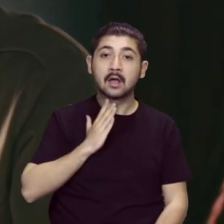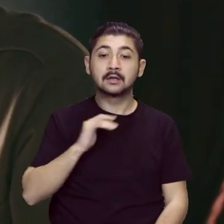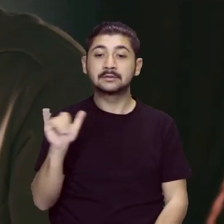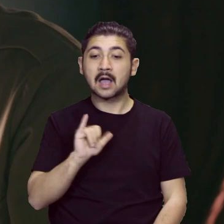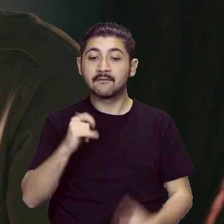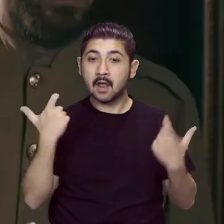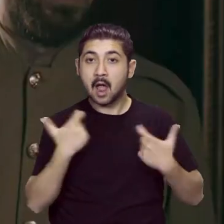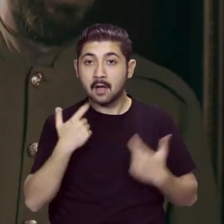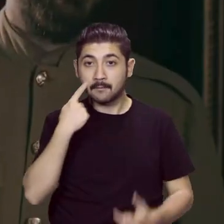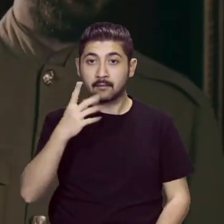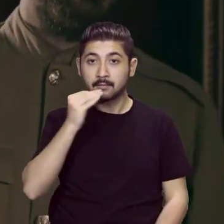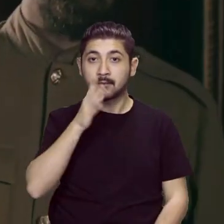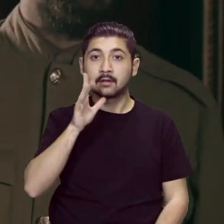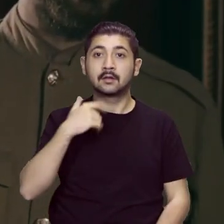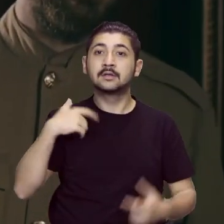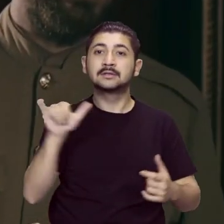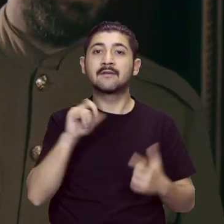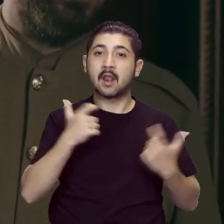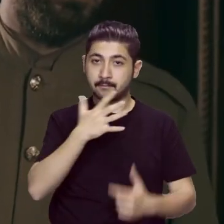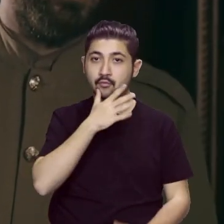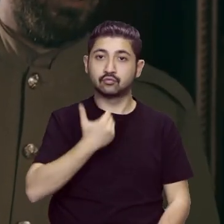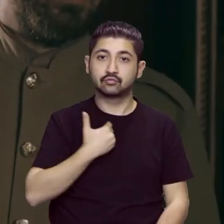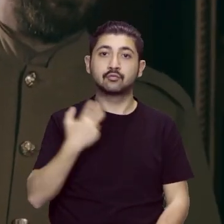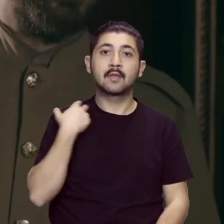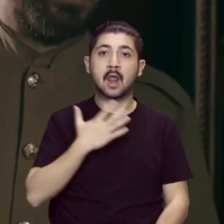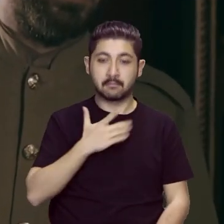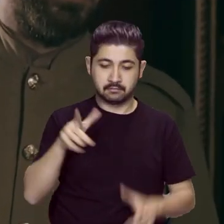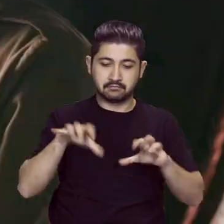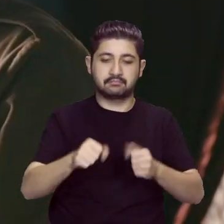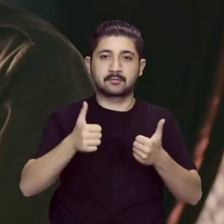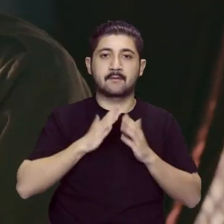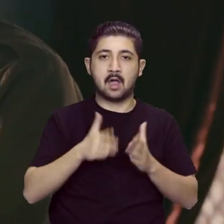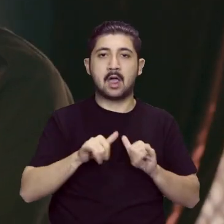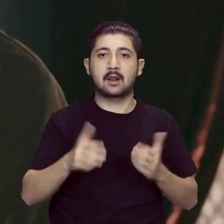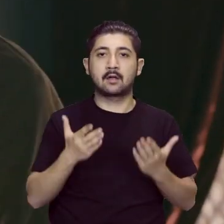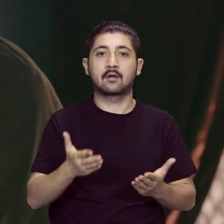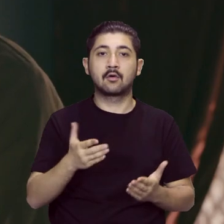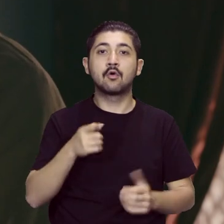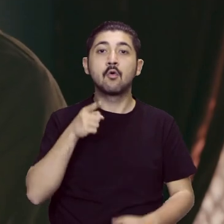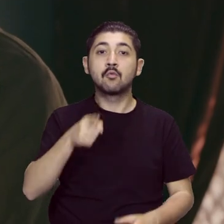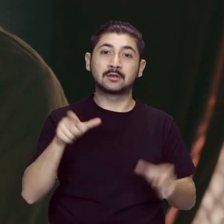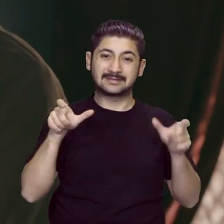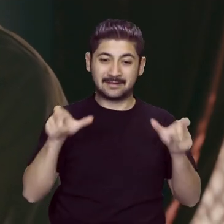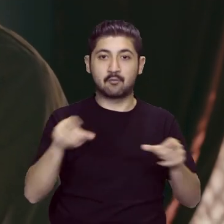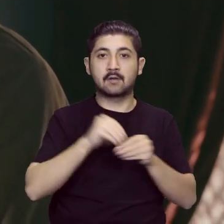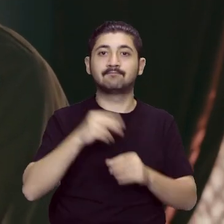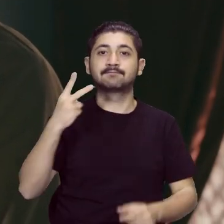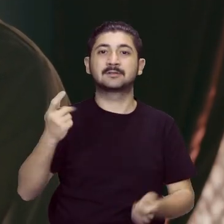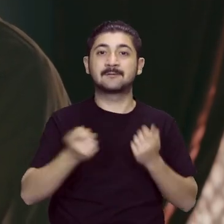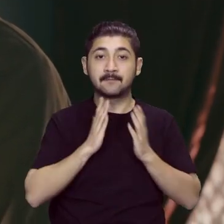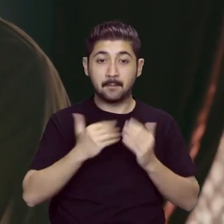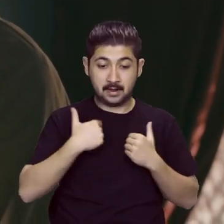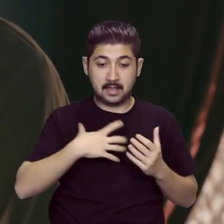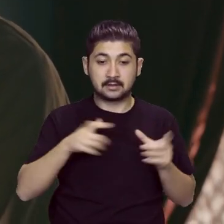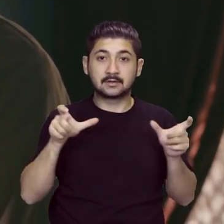noktamız neresi bilelim. Zayıf noktalarını biliriz zaten kumandanım. Öyle almadık mı burayı? Bu onların savunma hattıydı Niyazi. Biz